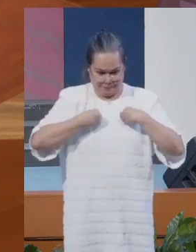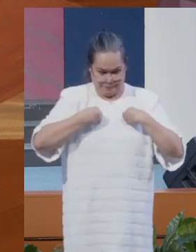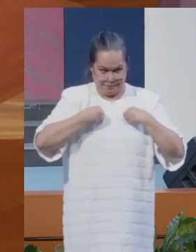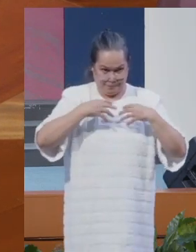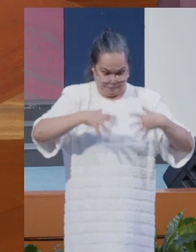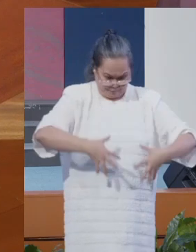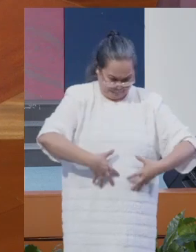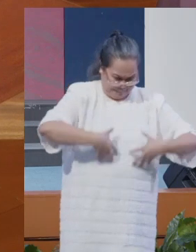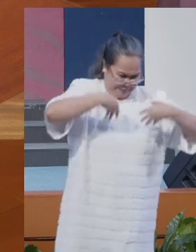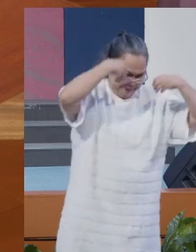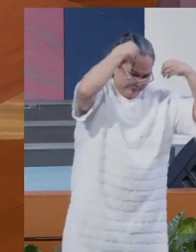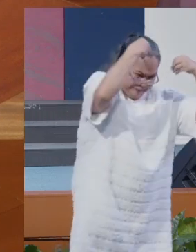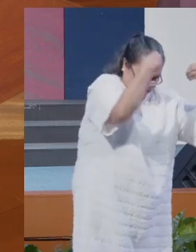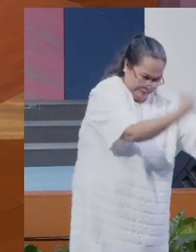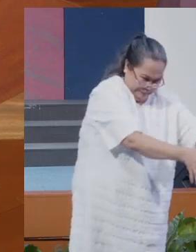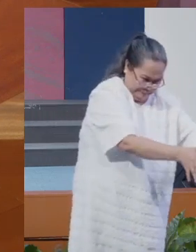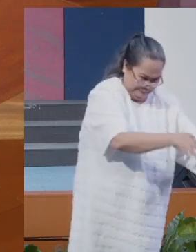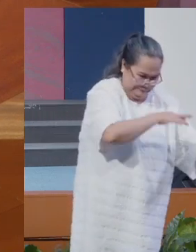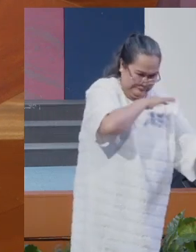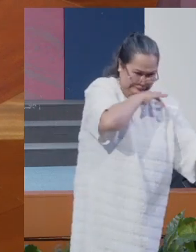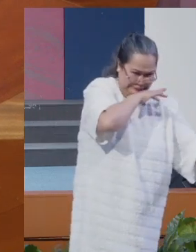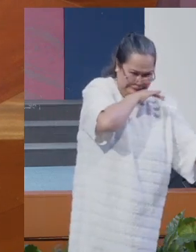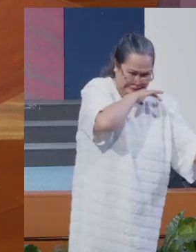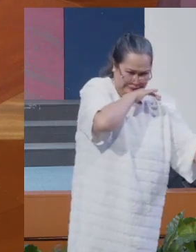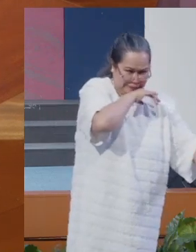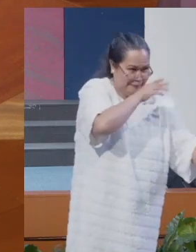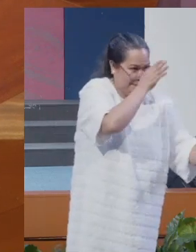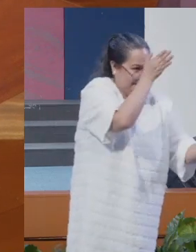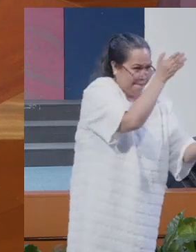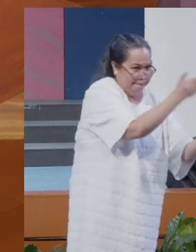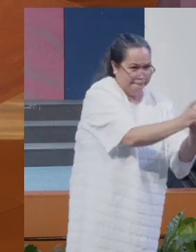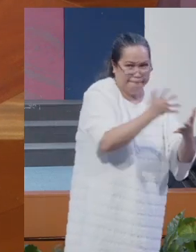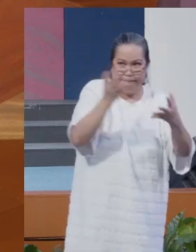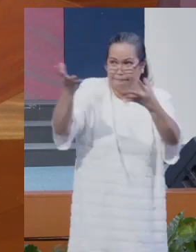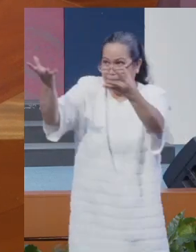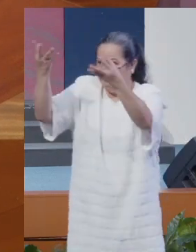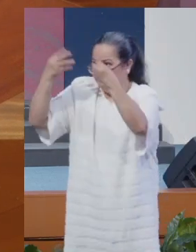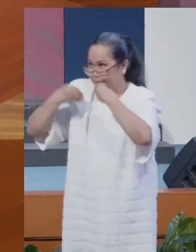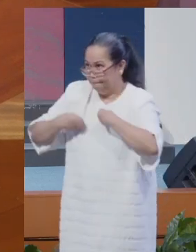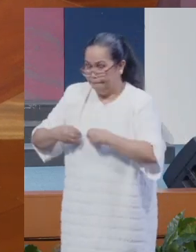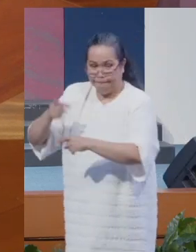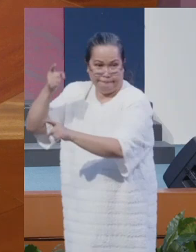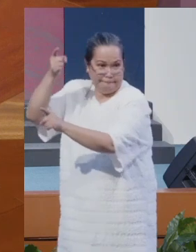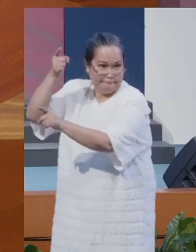of unrighteousness, put on the works of righteousness.